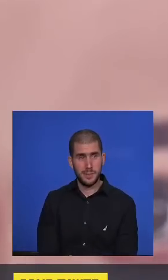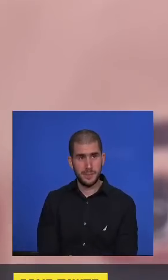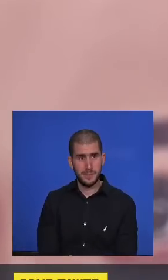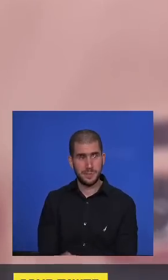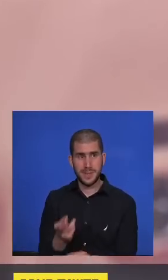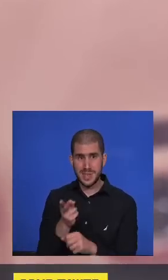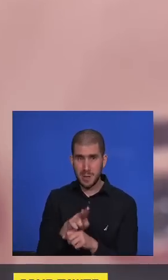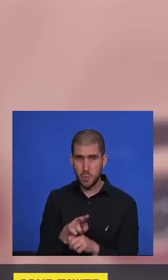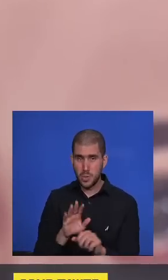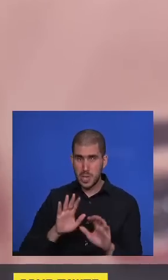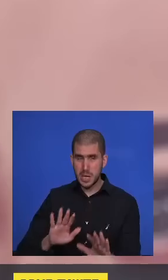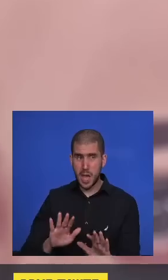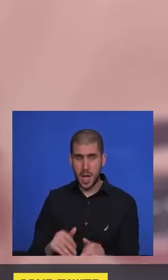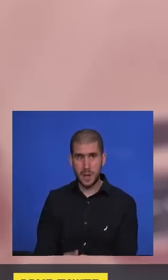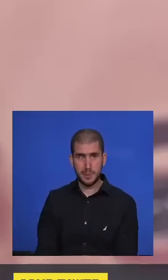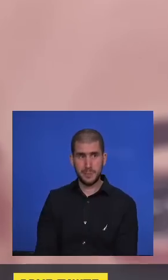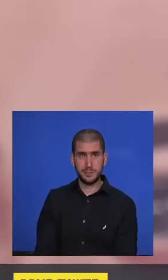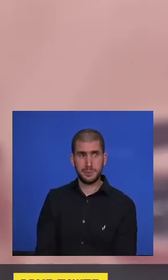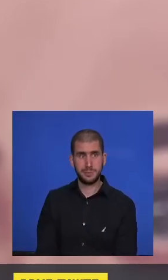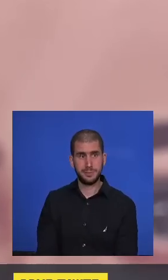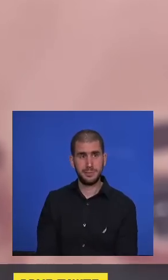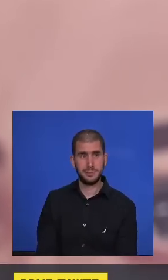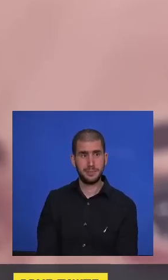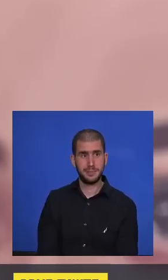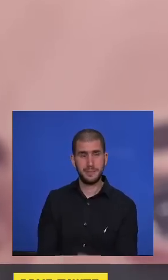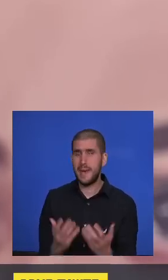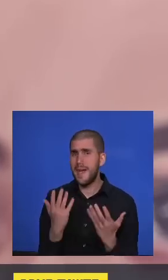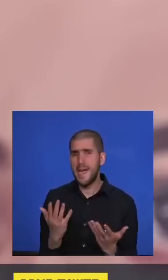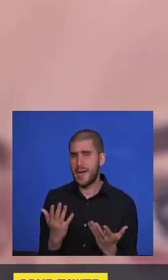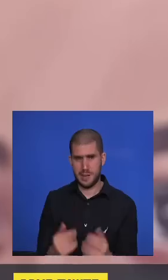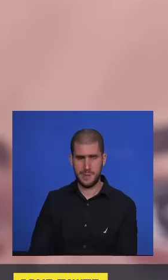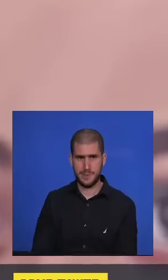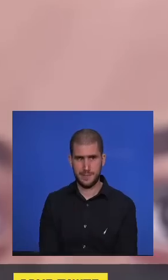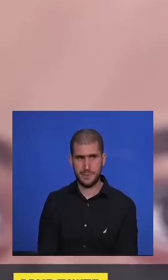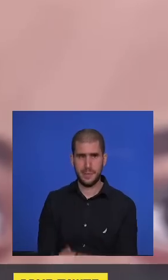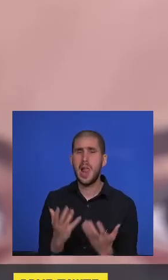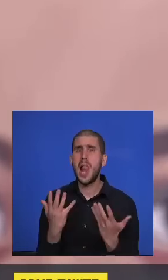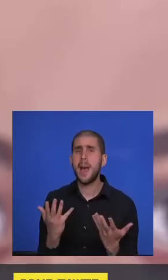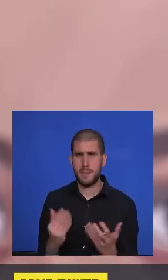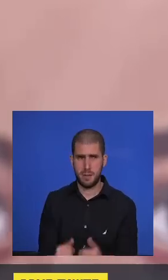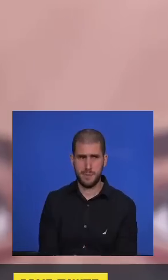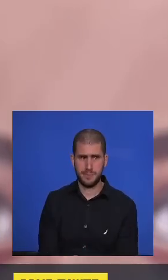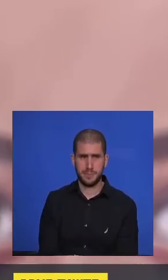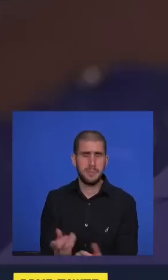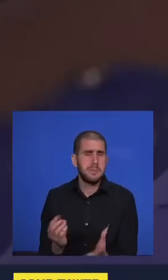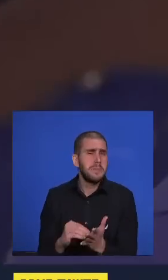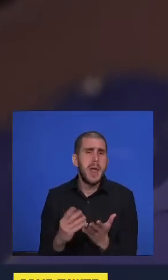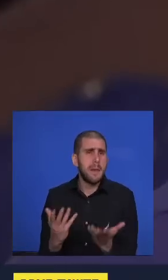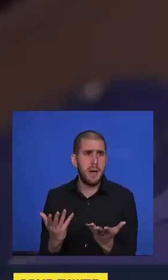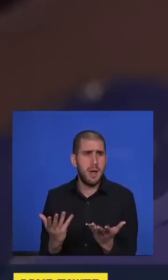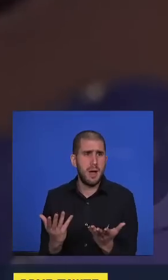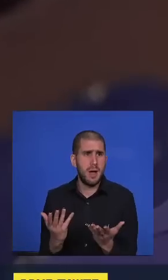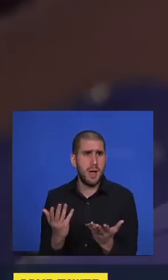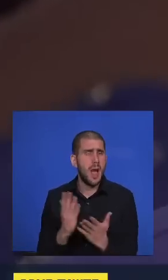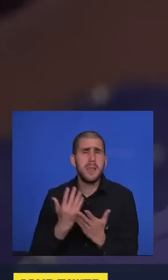ימות בצורה הזאת. איך? ולמה? ועל מה? עד